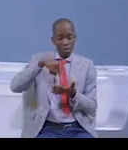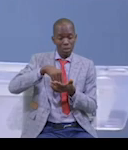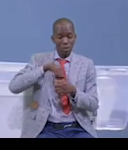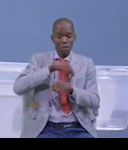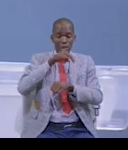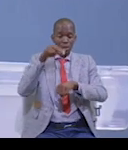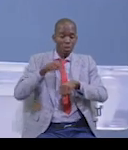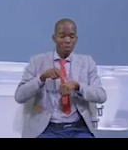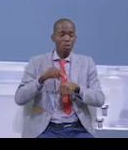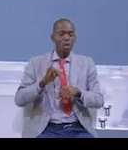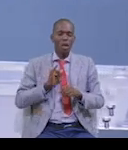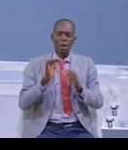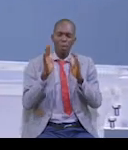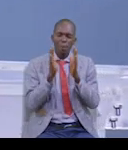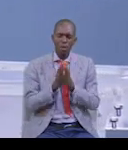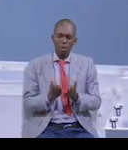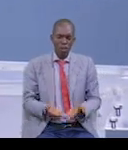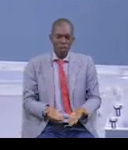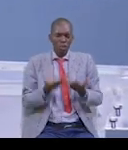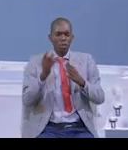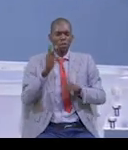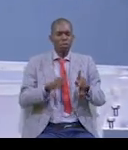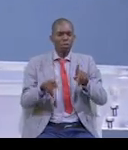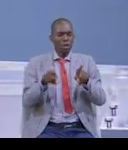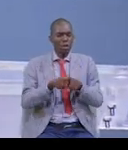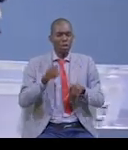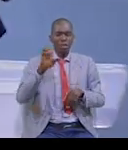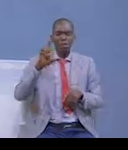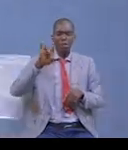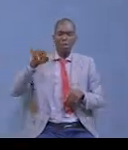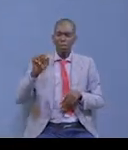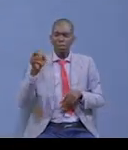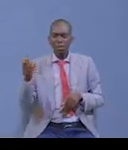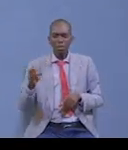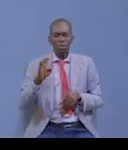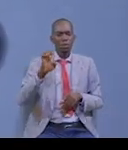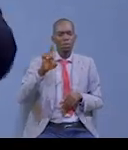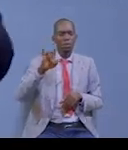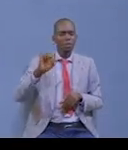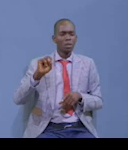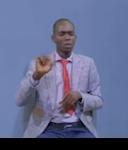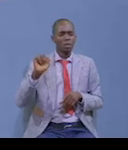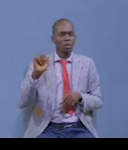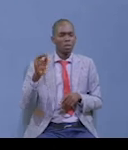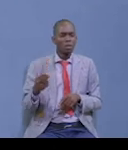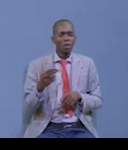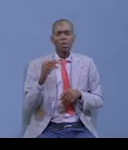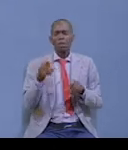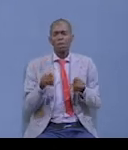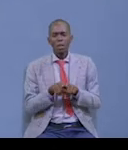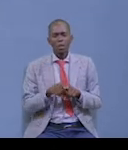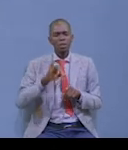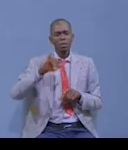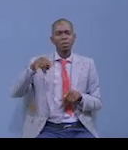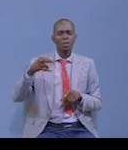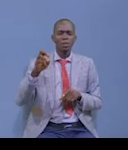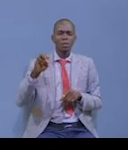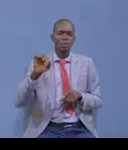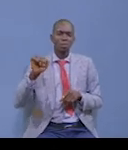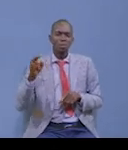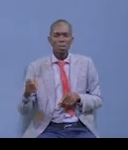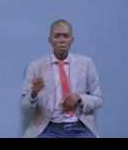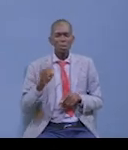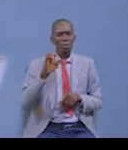ప్రే, రైజ్ అప్ people like Elijah, like Elisha, like Jeremiah, like Ezekiel, like